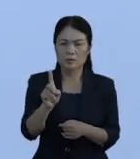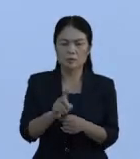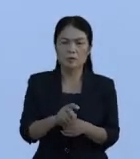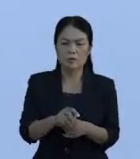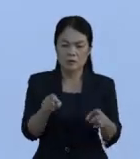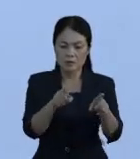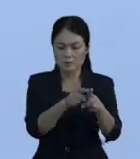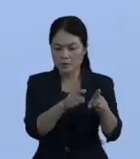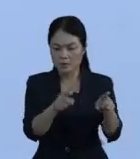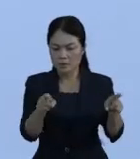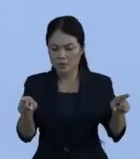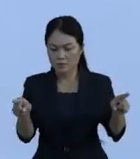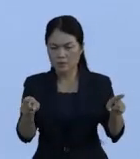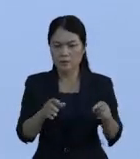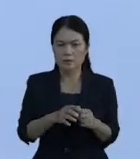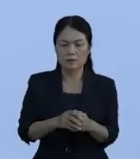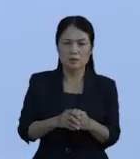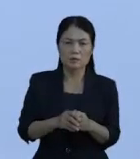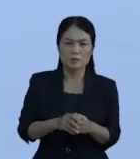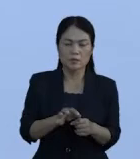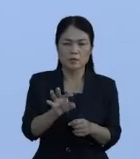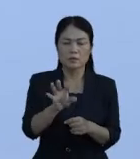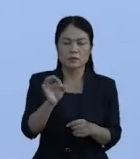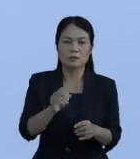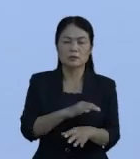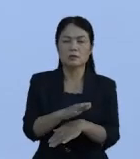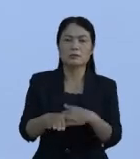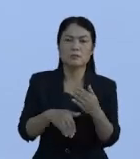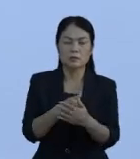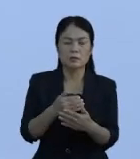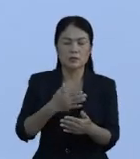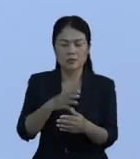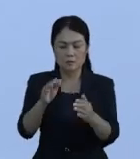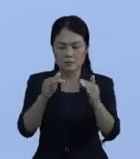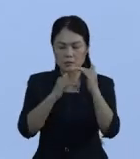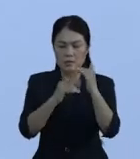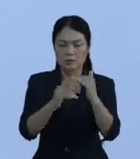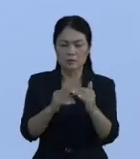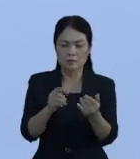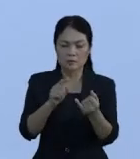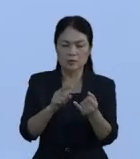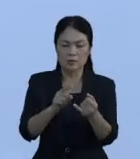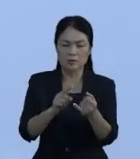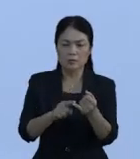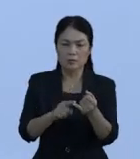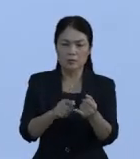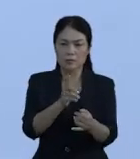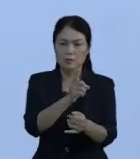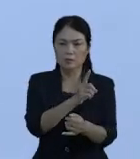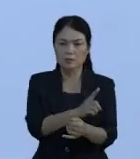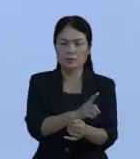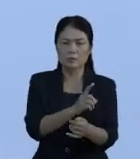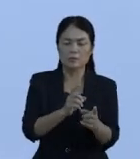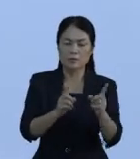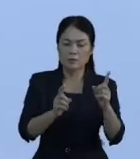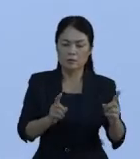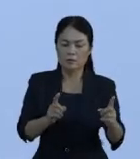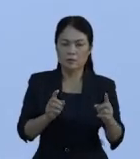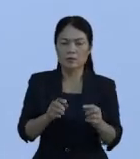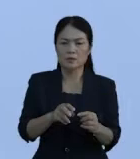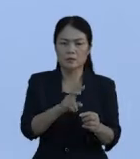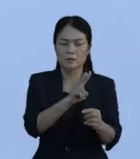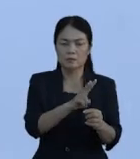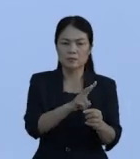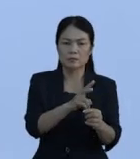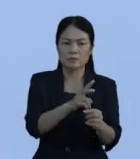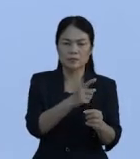bằng tuột này ai nhỉ chẳng dự ở tầng ở kia chẳng cụ cũng nói thả nơi thằng trong thằng này đấy cả nick pi liên